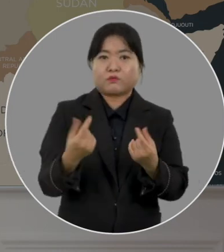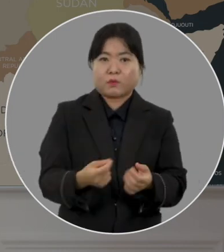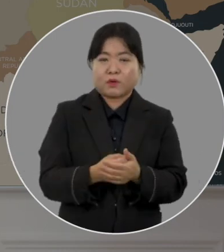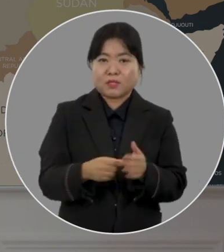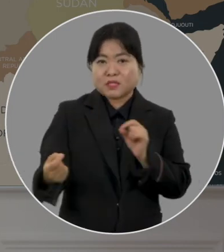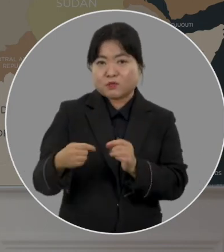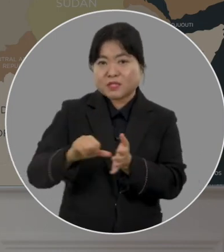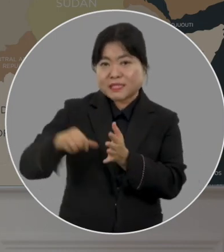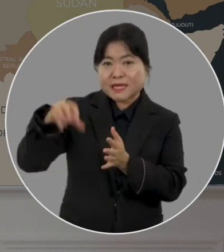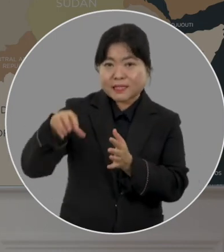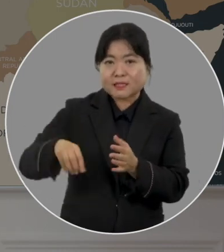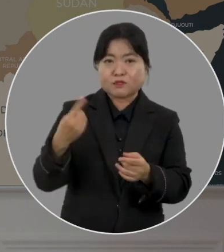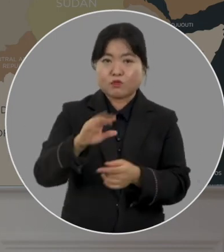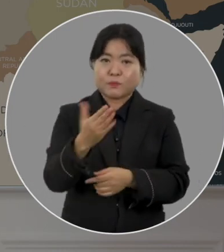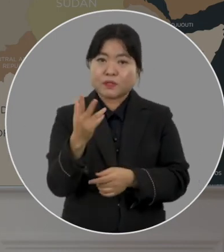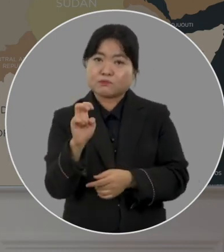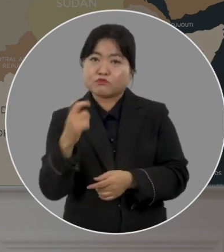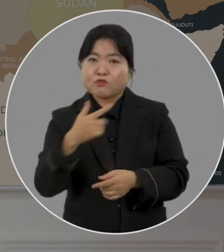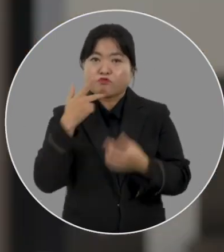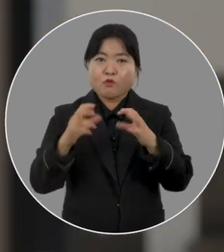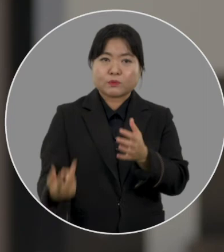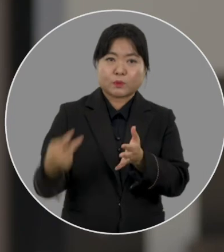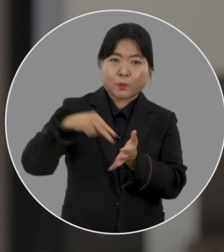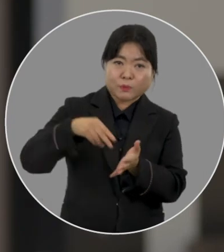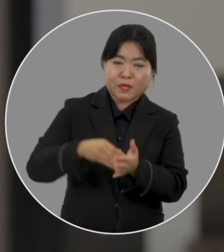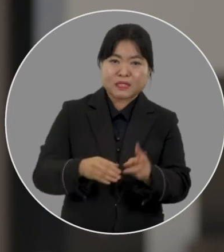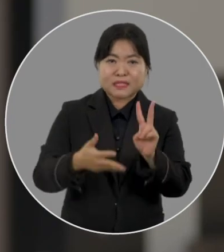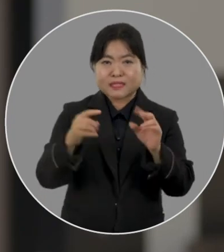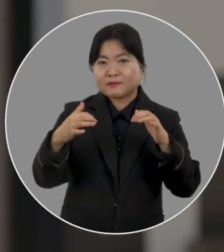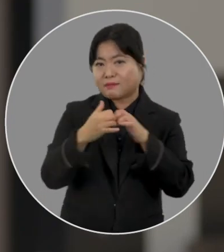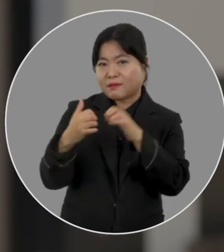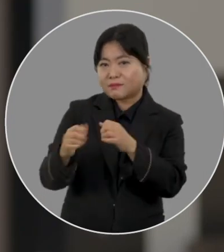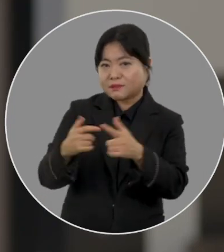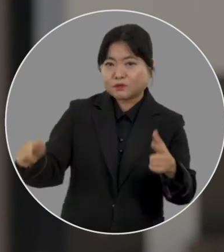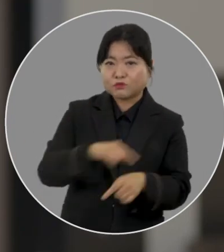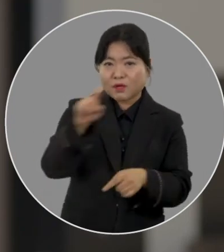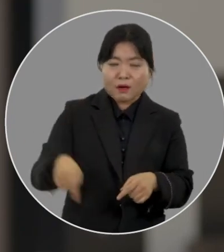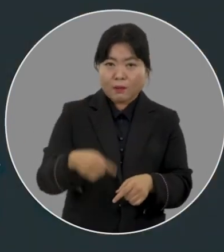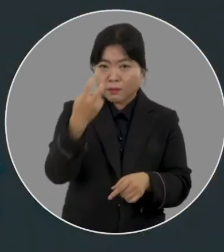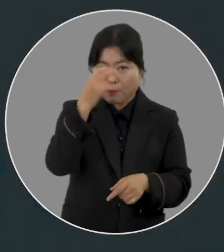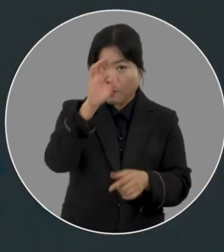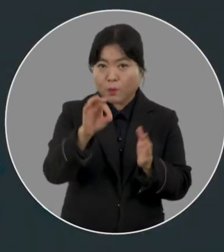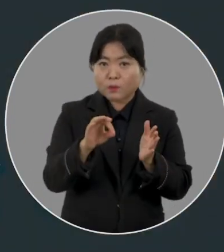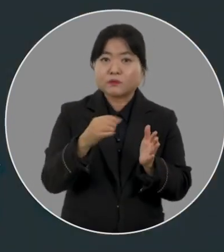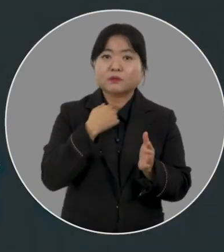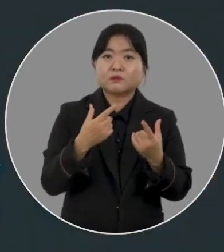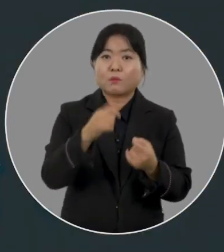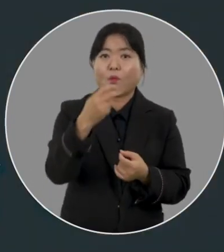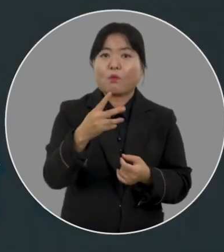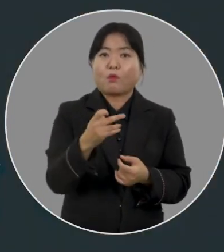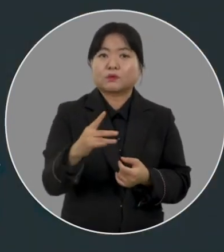이란이 1926년 영국으로부터 독립합니다. 2차 세계대전 등 우리가 짚어보았듯이